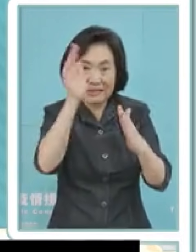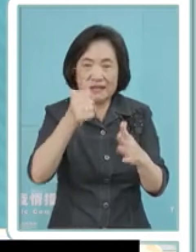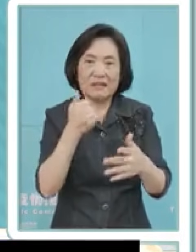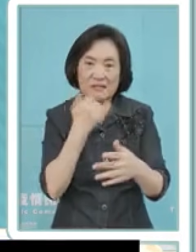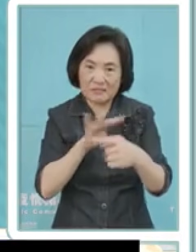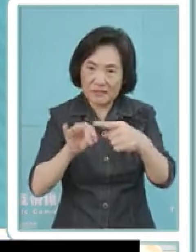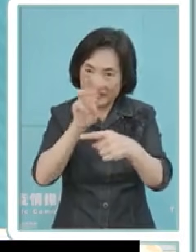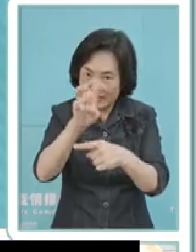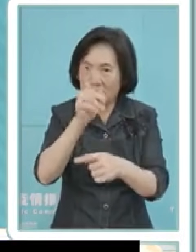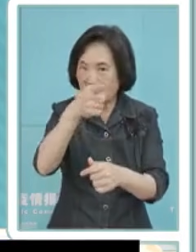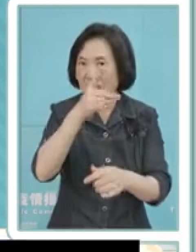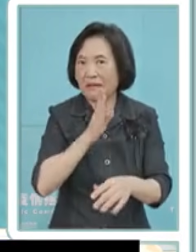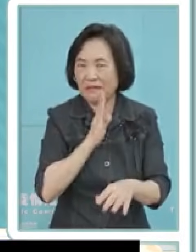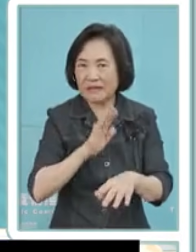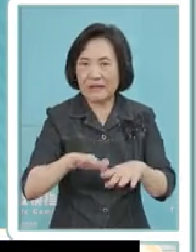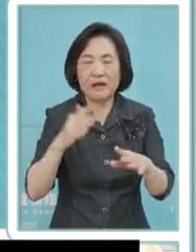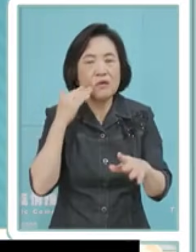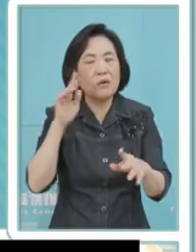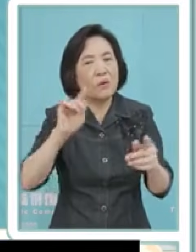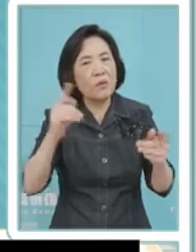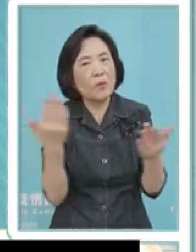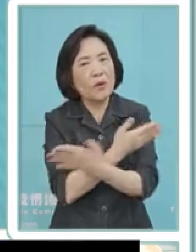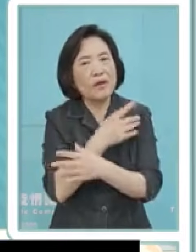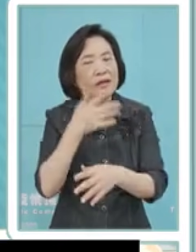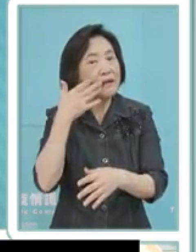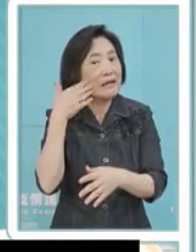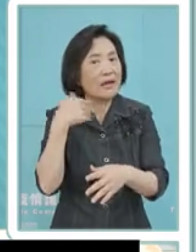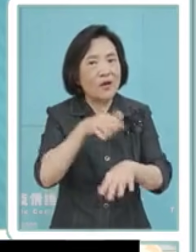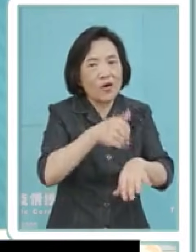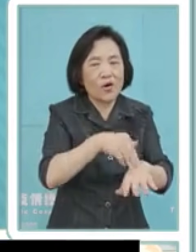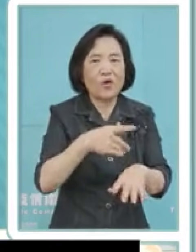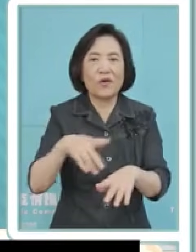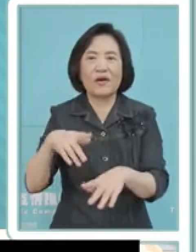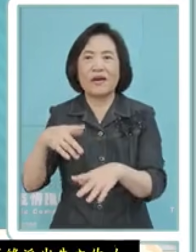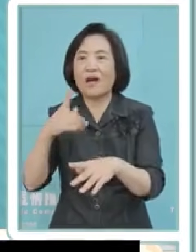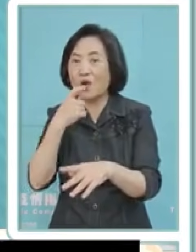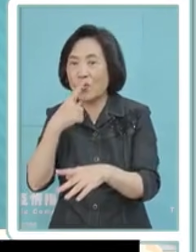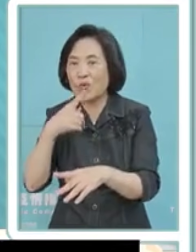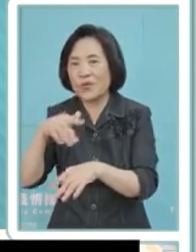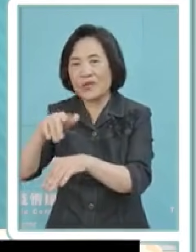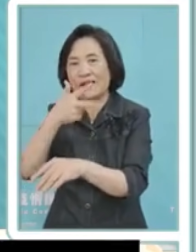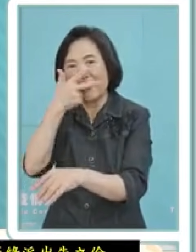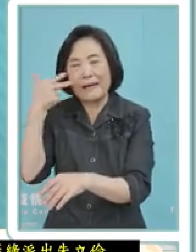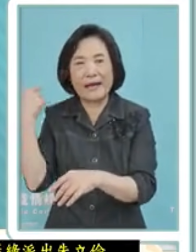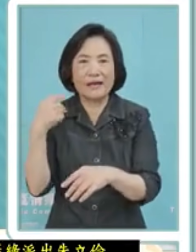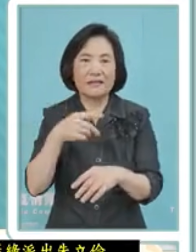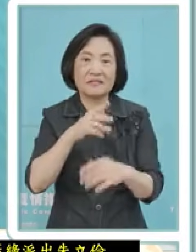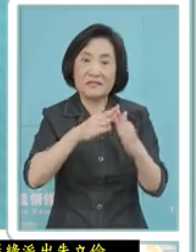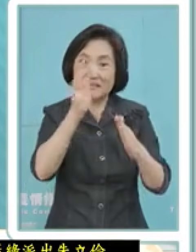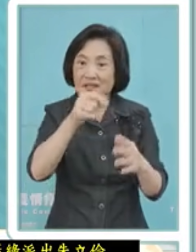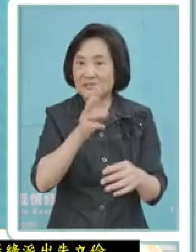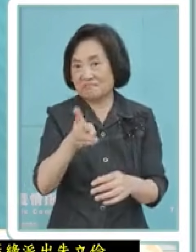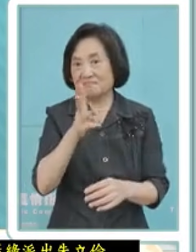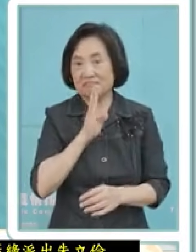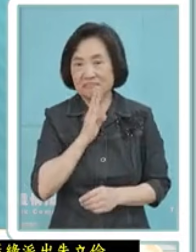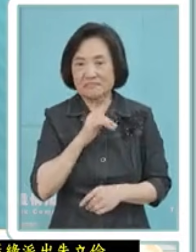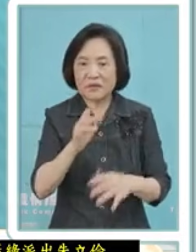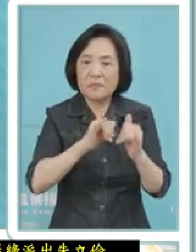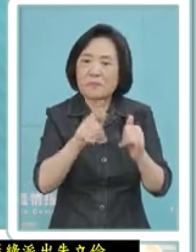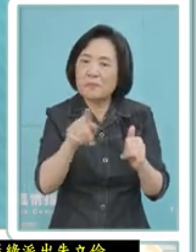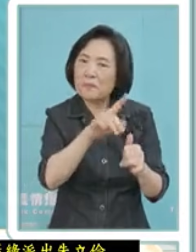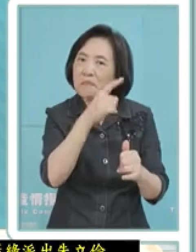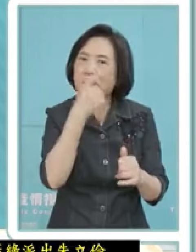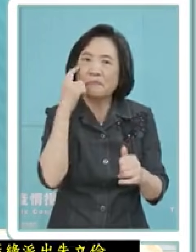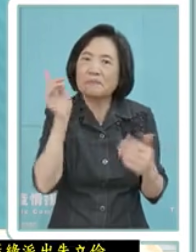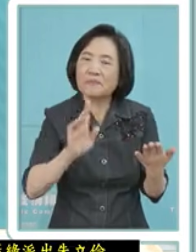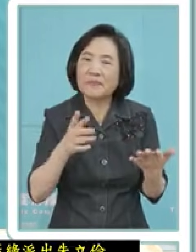持度第一领先。如果蓝绿是派侯友宜跟赖清德，市长则是居第三。您怎么看这份民调？是